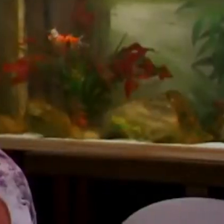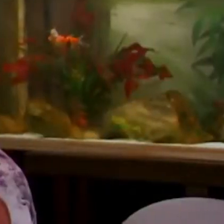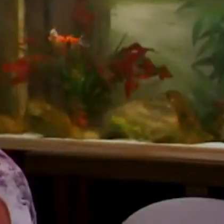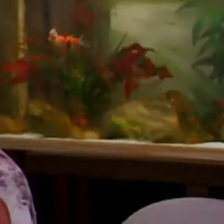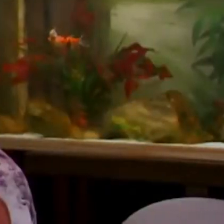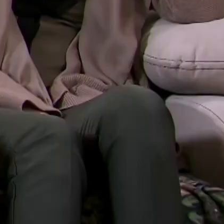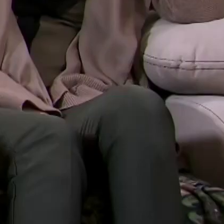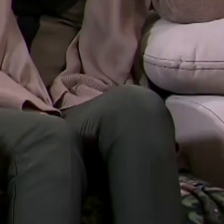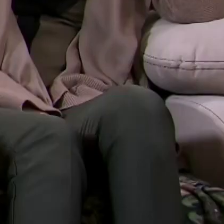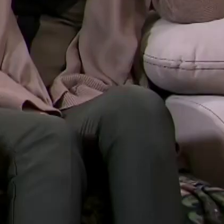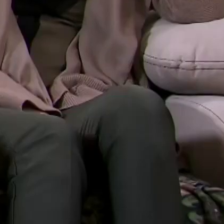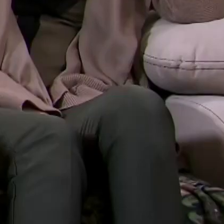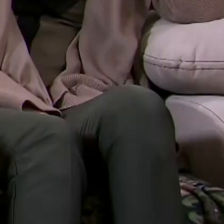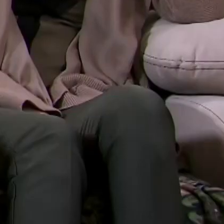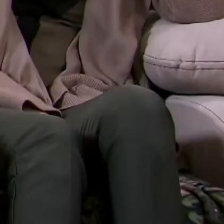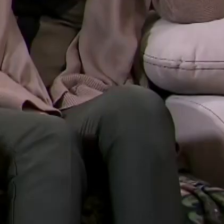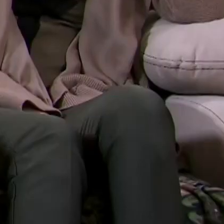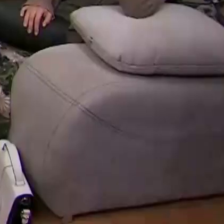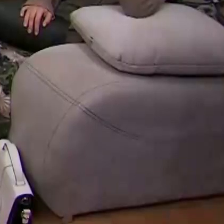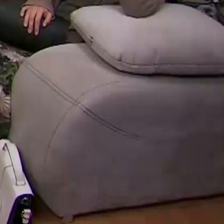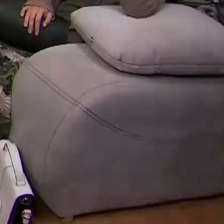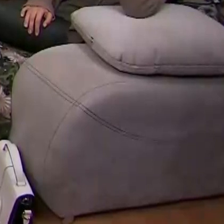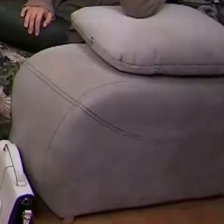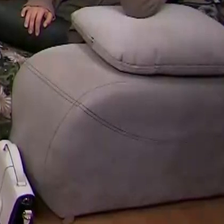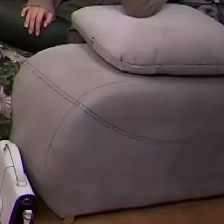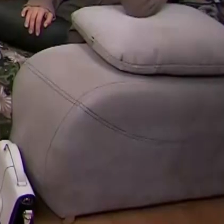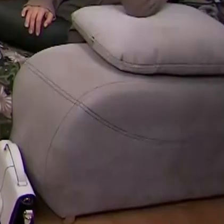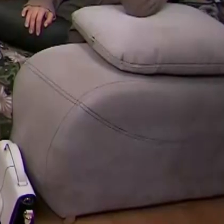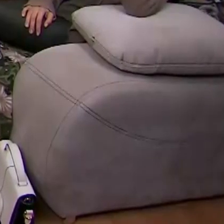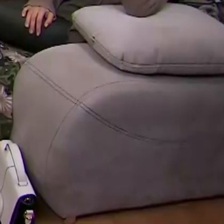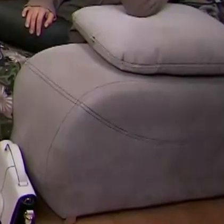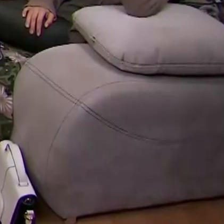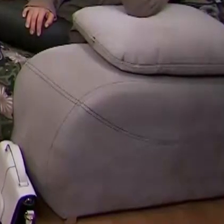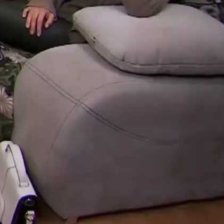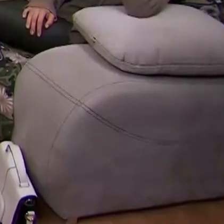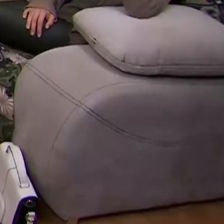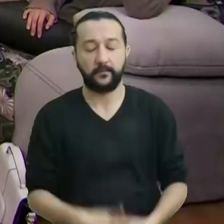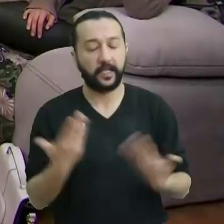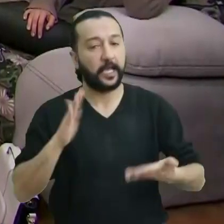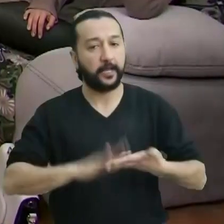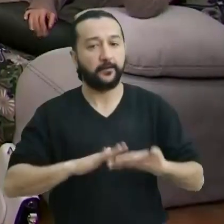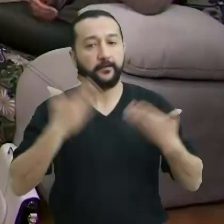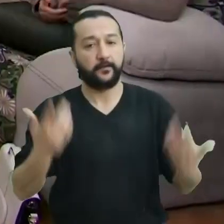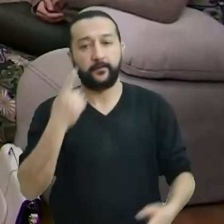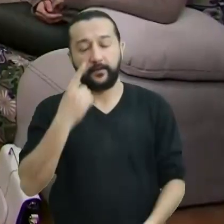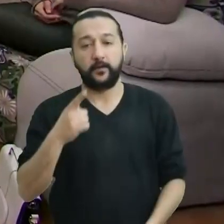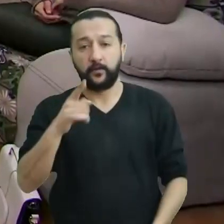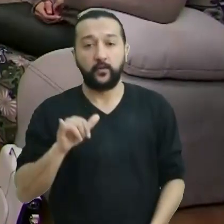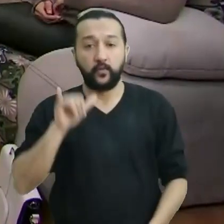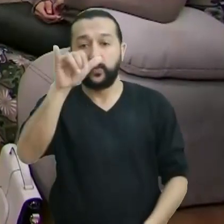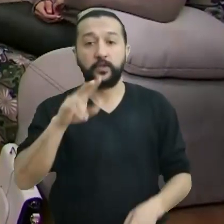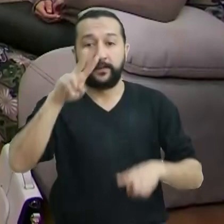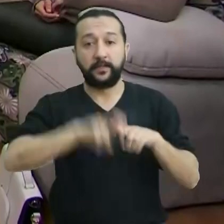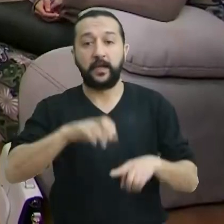Kemal dirseklerini dizlerine dayayıp ellerini çenesinin altına yaslamış. Hep birlikte bir çıkar yol bulmaya çalışıyorlar. Arkadaş yani uçağa binip